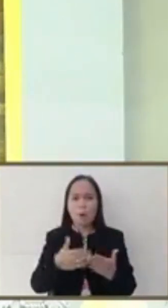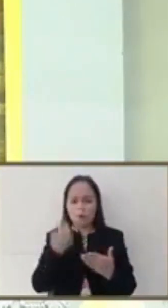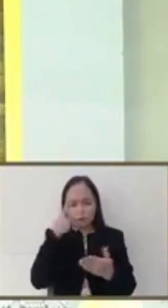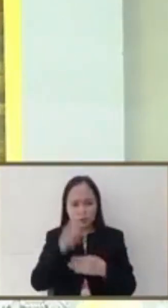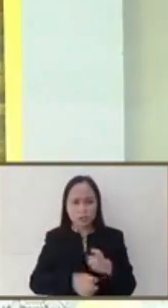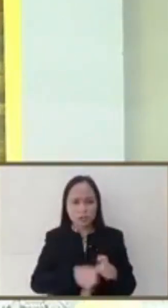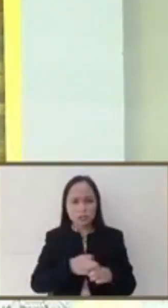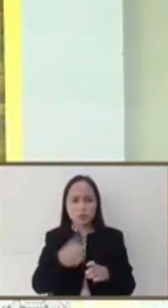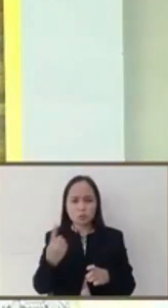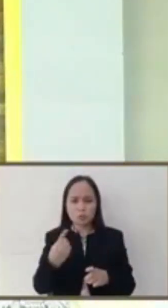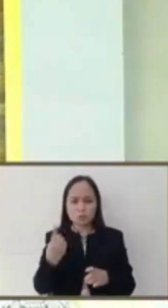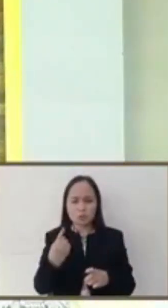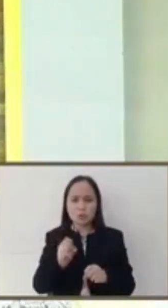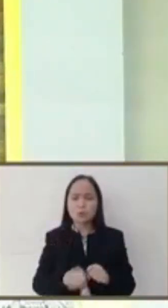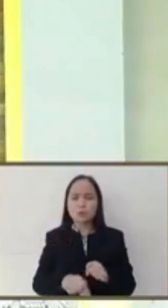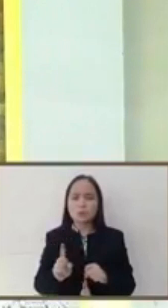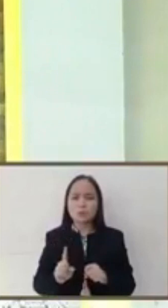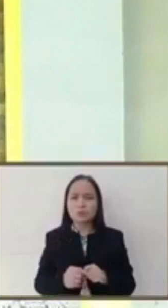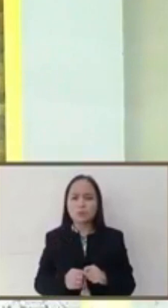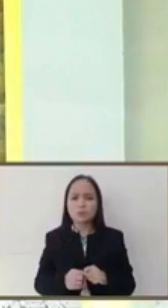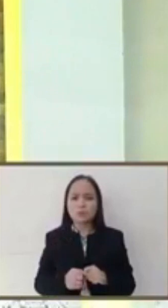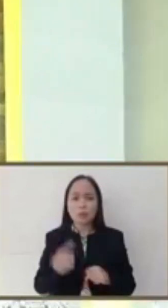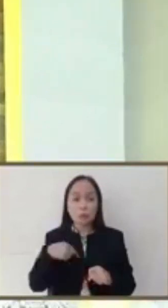You see? So,